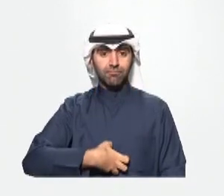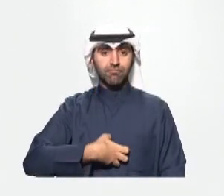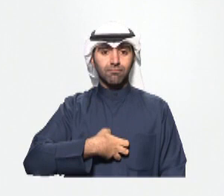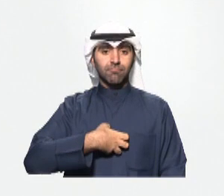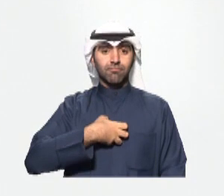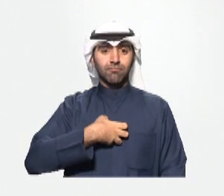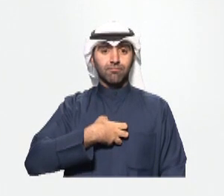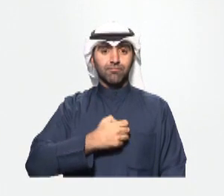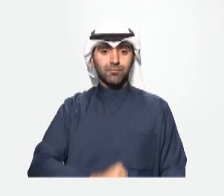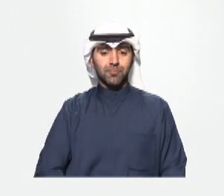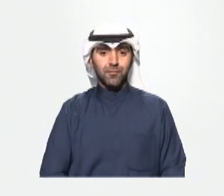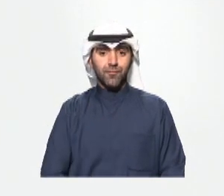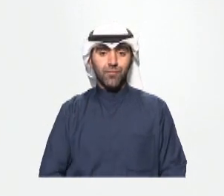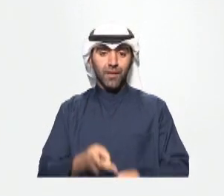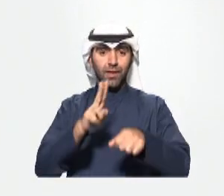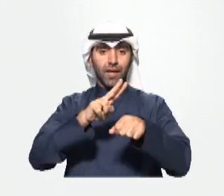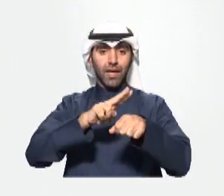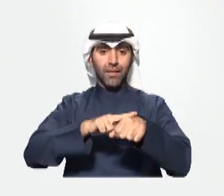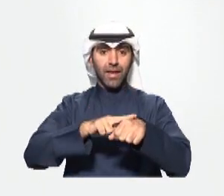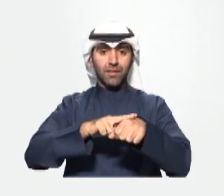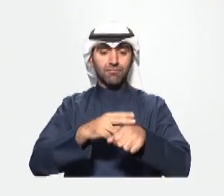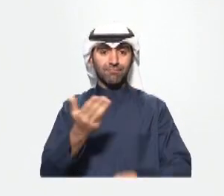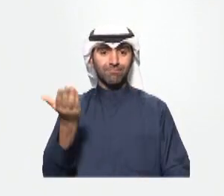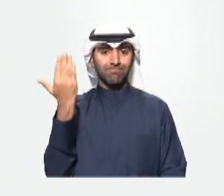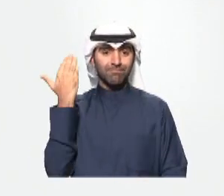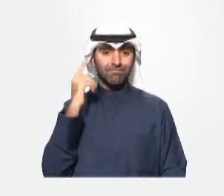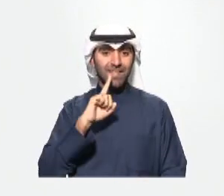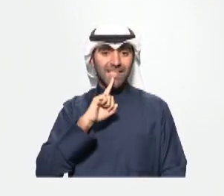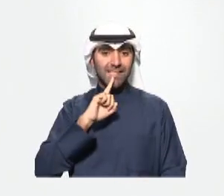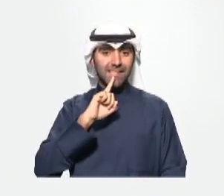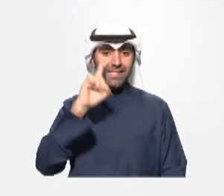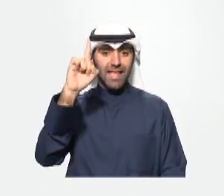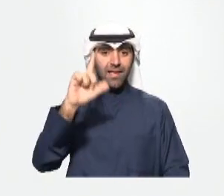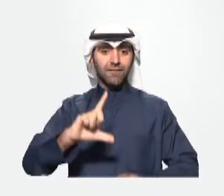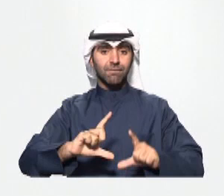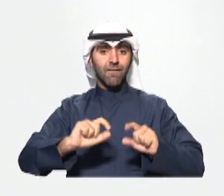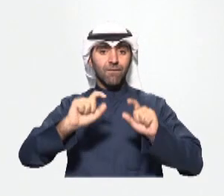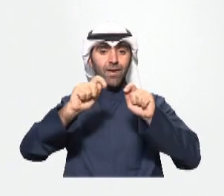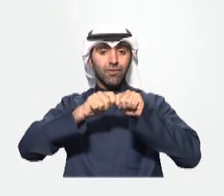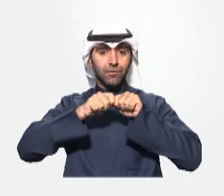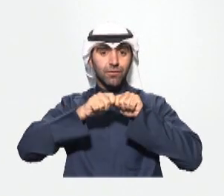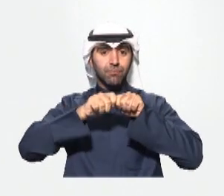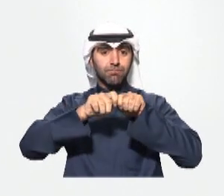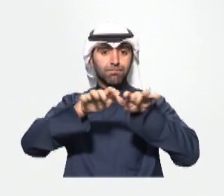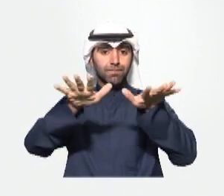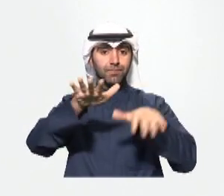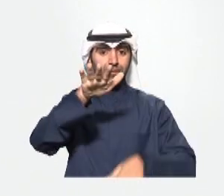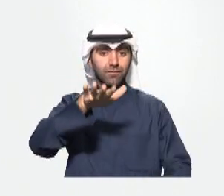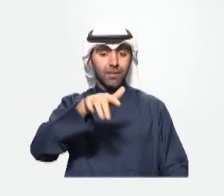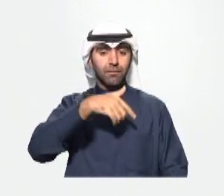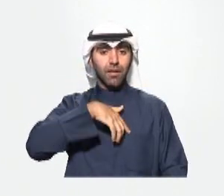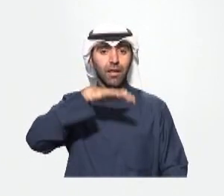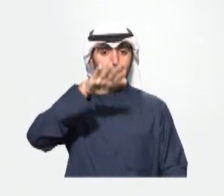وحقيقة منذ البداية كان هناك بعض الإجراءات التي تتخذ على سبيل الاستباق